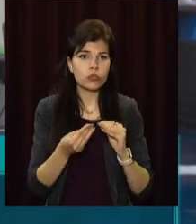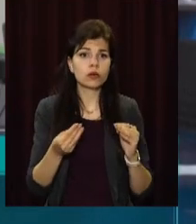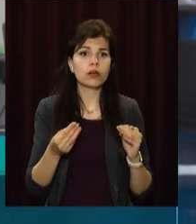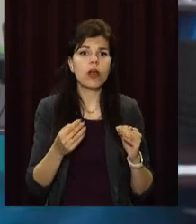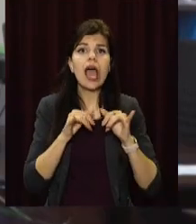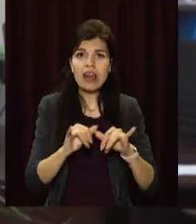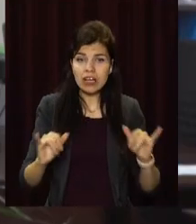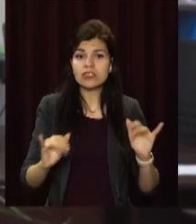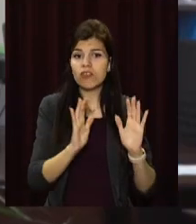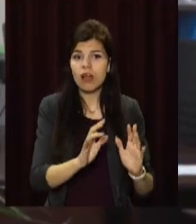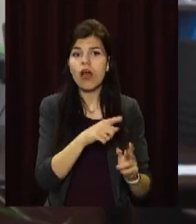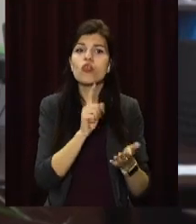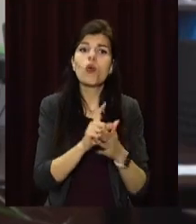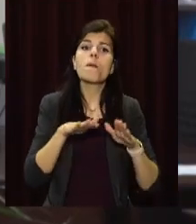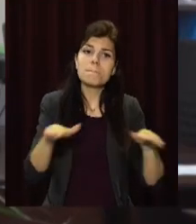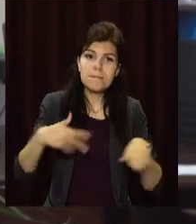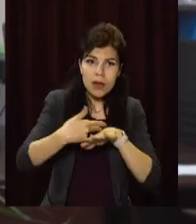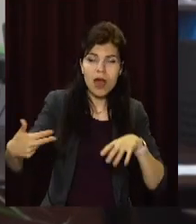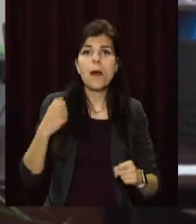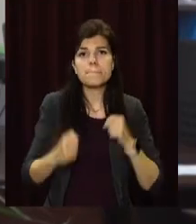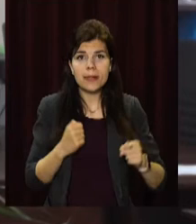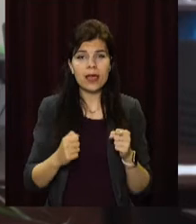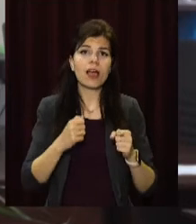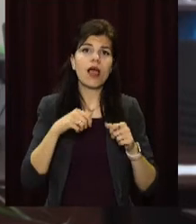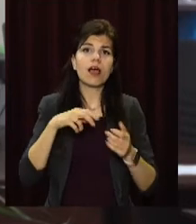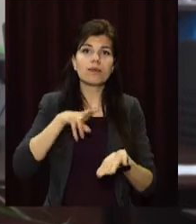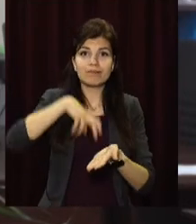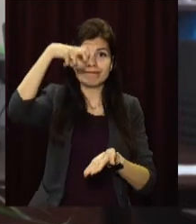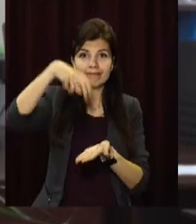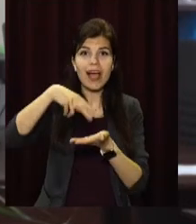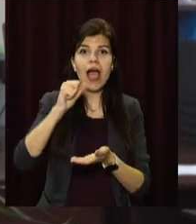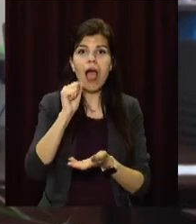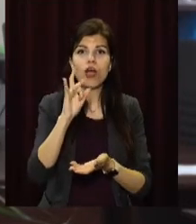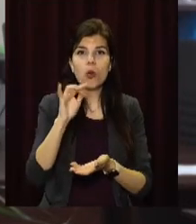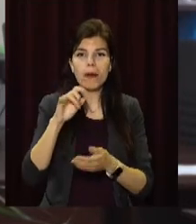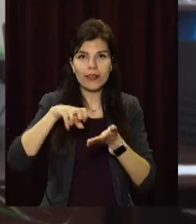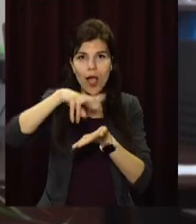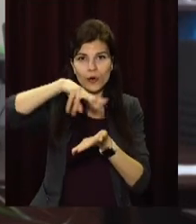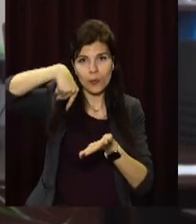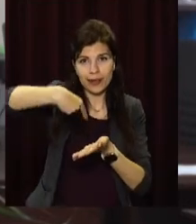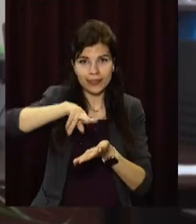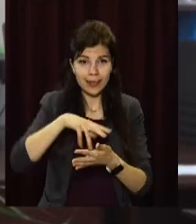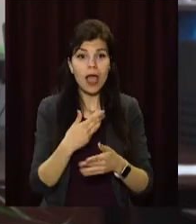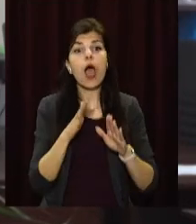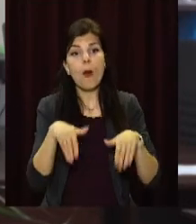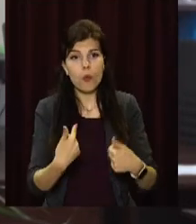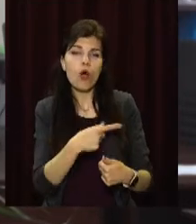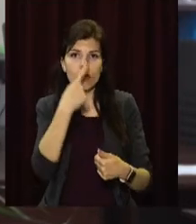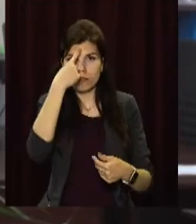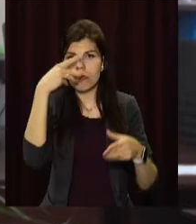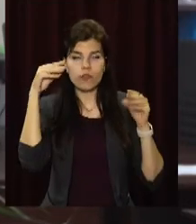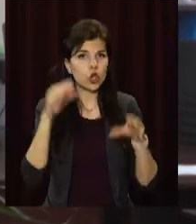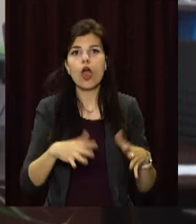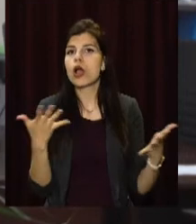общим развитием, они должны плавать, они должны бегать, заниматься акробатикой. И только после этого определяться, в какой спорт